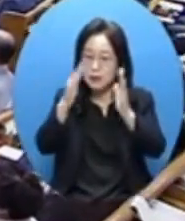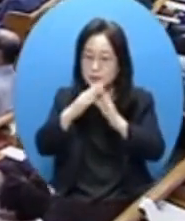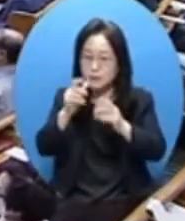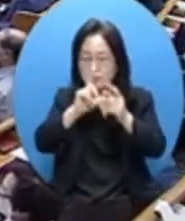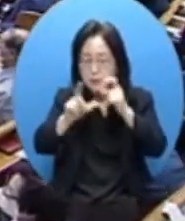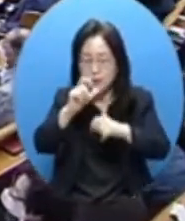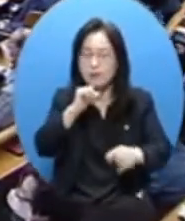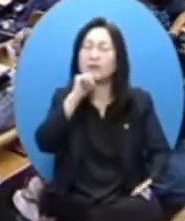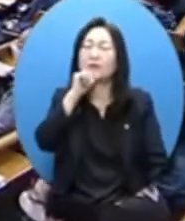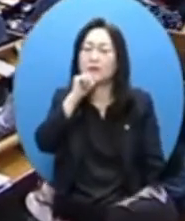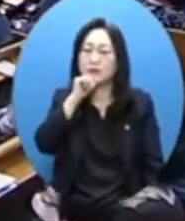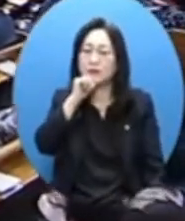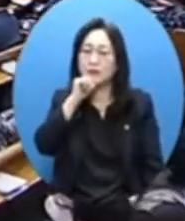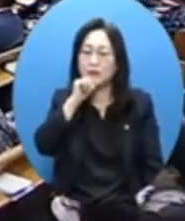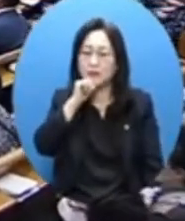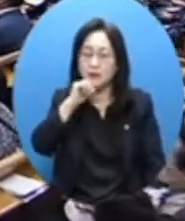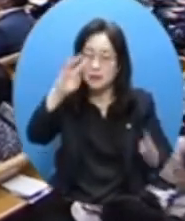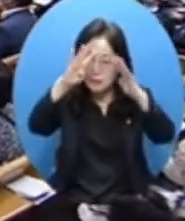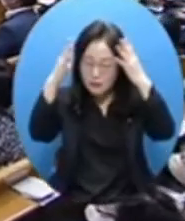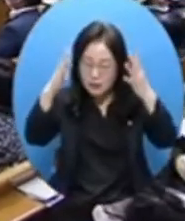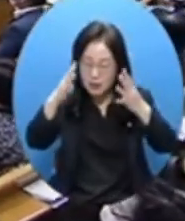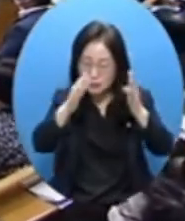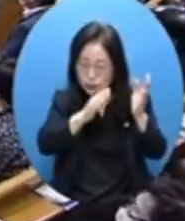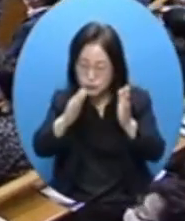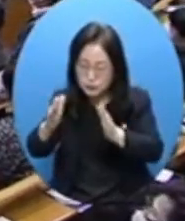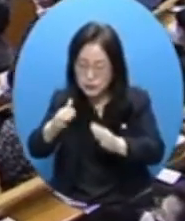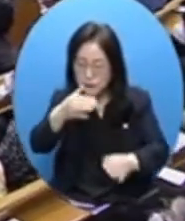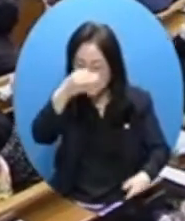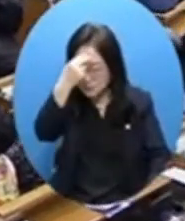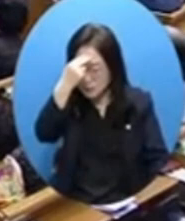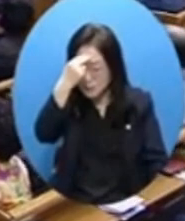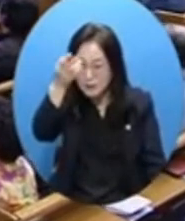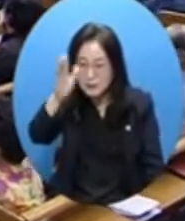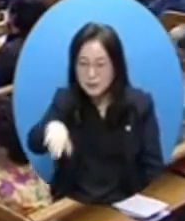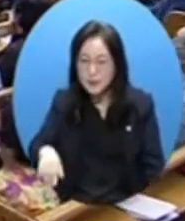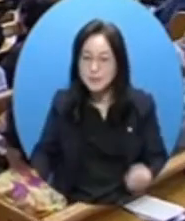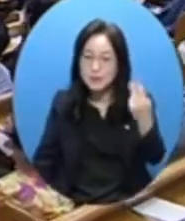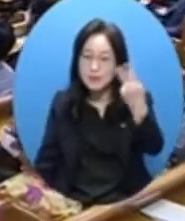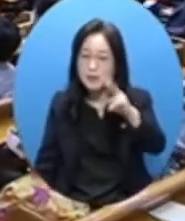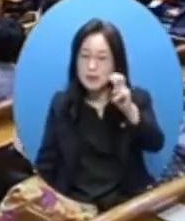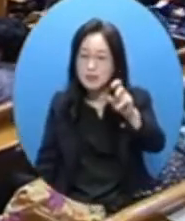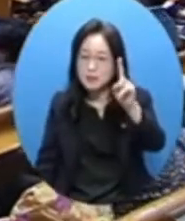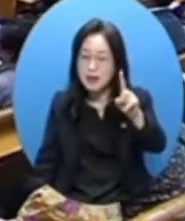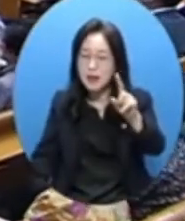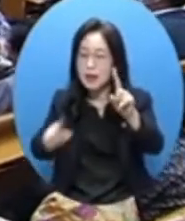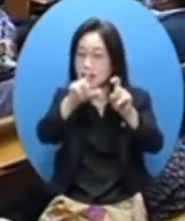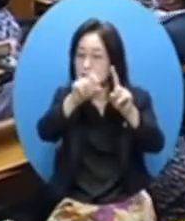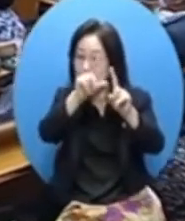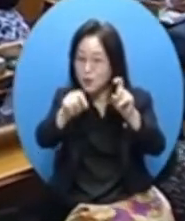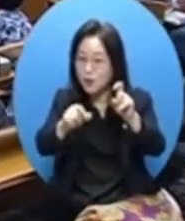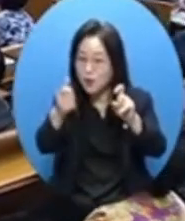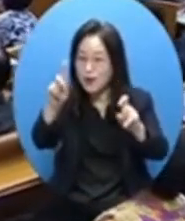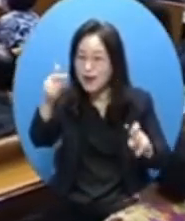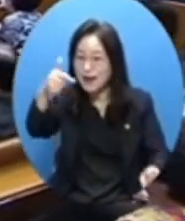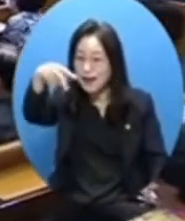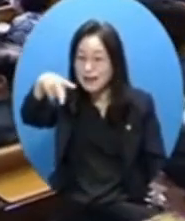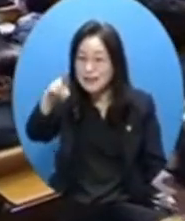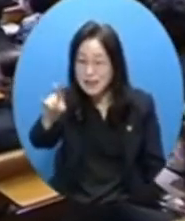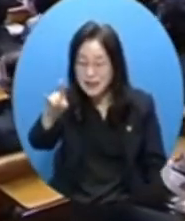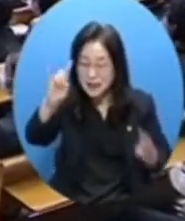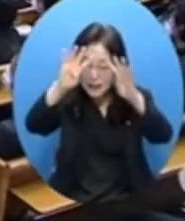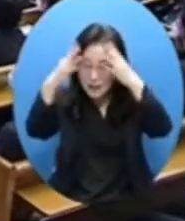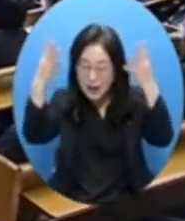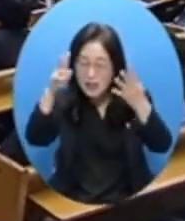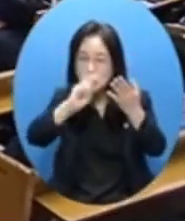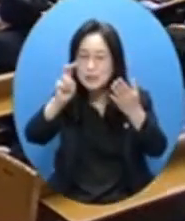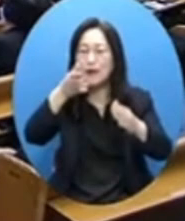어려서 굉장히 대학 입시를 준비하기 어려웠지만 이제 2021년 11월 우리 한세대학교 음악 대학에